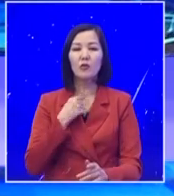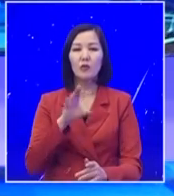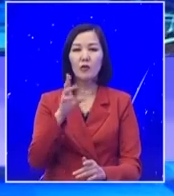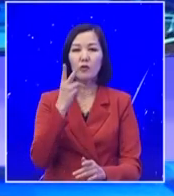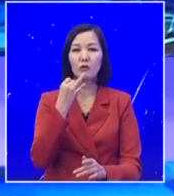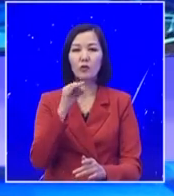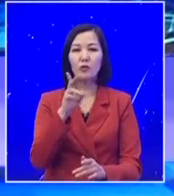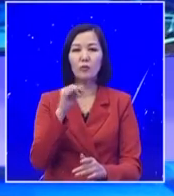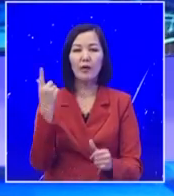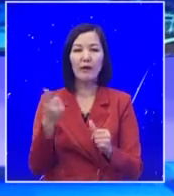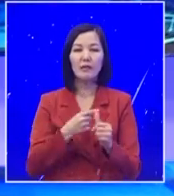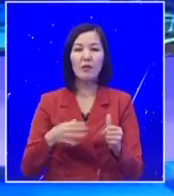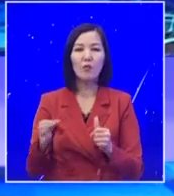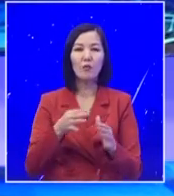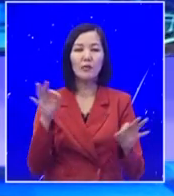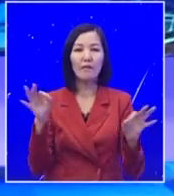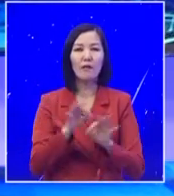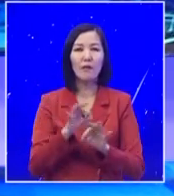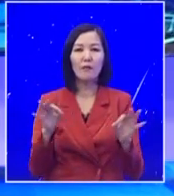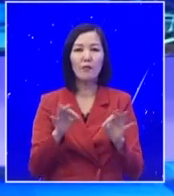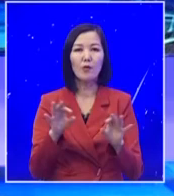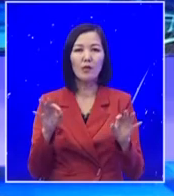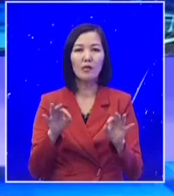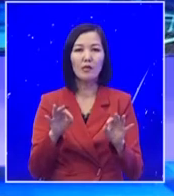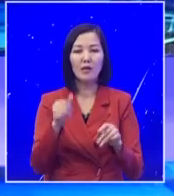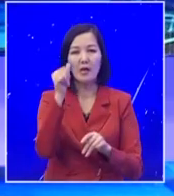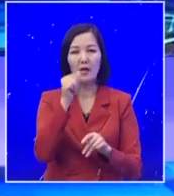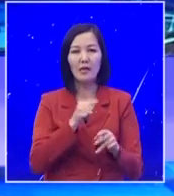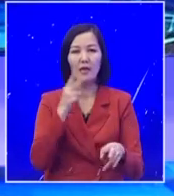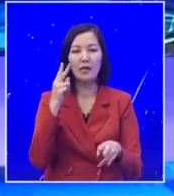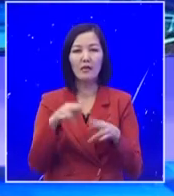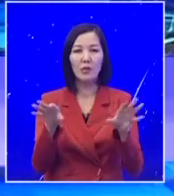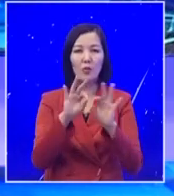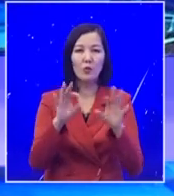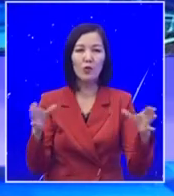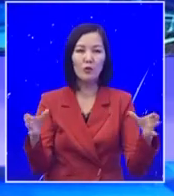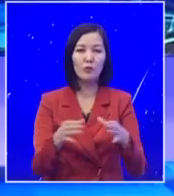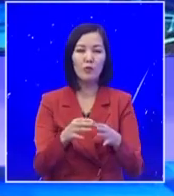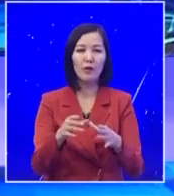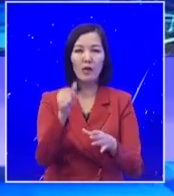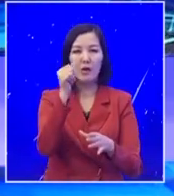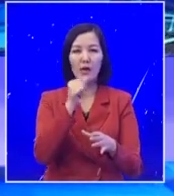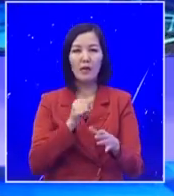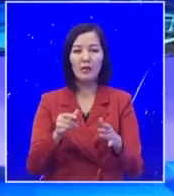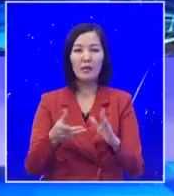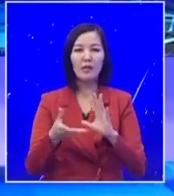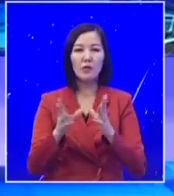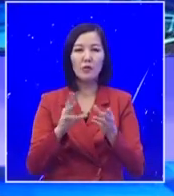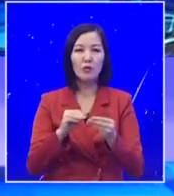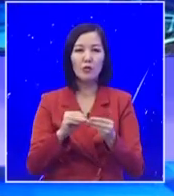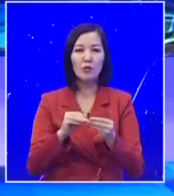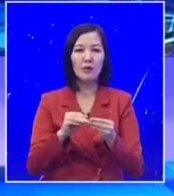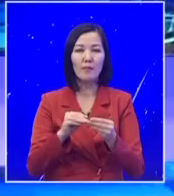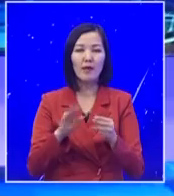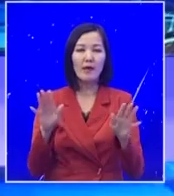Талдықорғанда Сүйінбай атындағы облыстық филармониясының классикалық музыка айы аяқталды. Өнер ұжымы айлық шарасын қорытындылап, тыңдарман қауымға әуезді